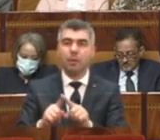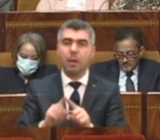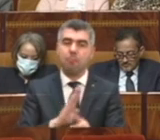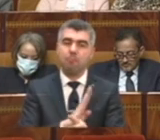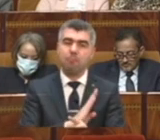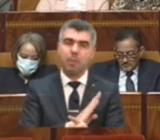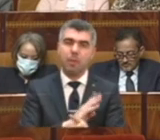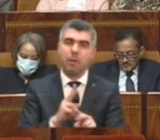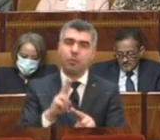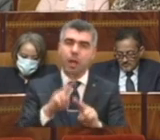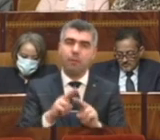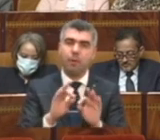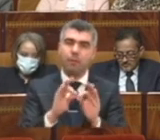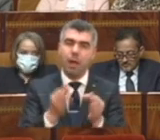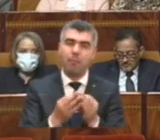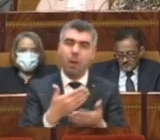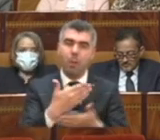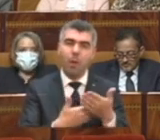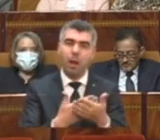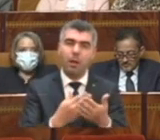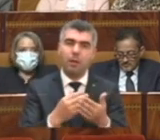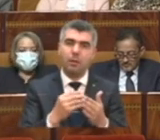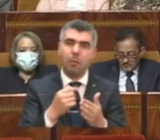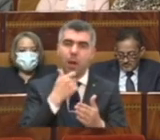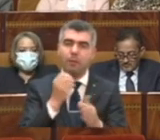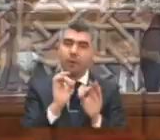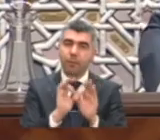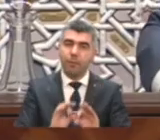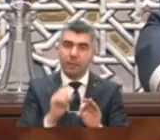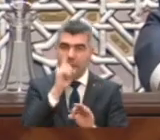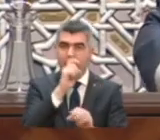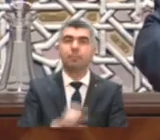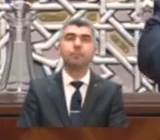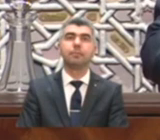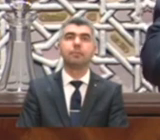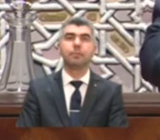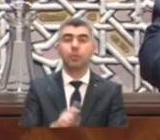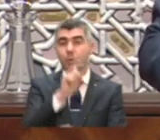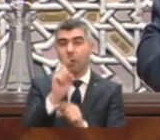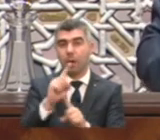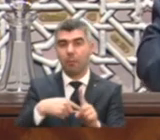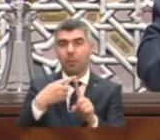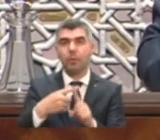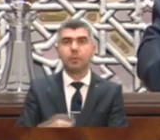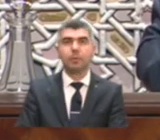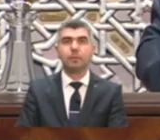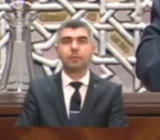العقاري راه ما تيقدرش باش يحس بالاستقرار. شكرا. الوقت. هل من تعقيب إضافي؟